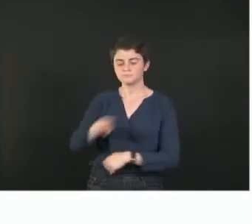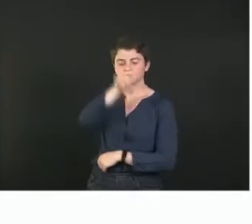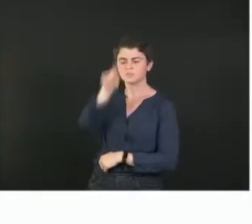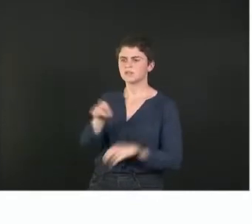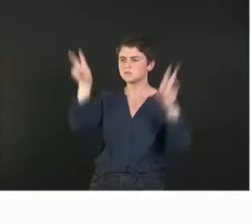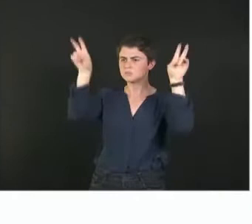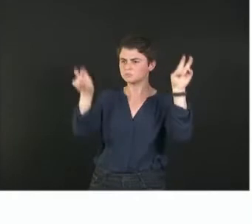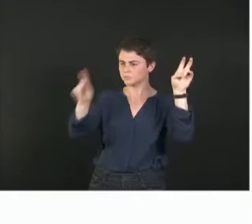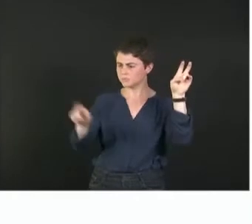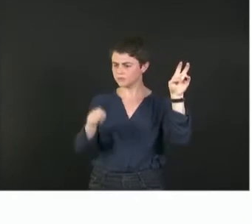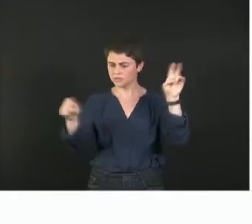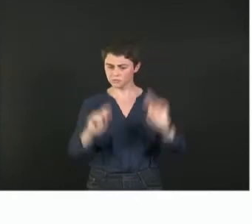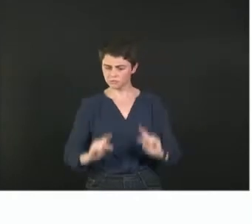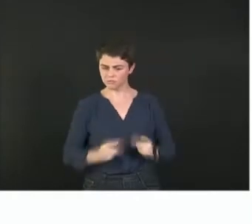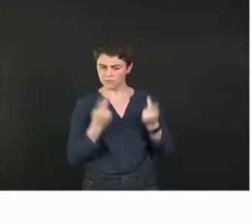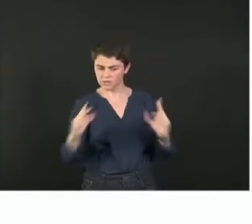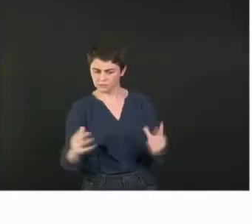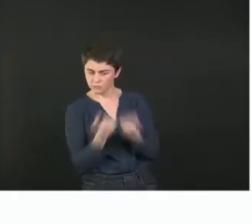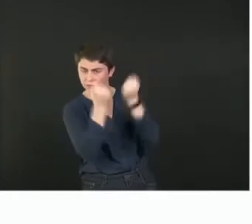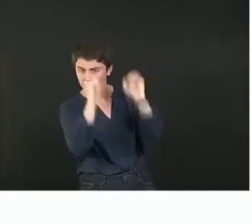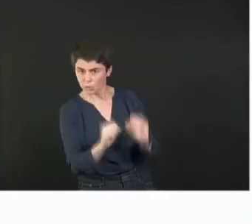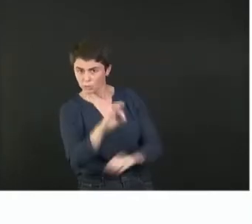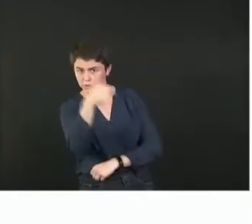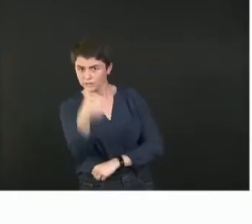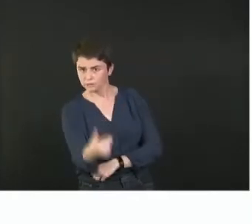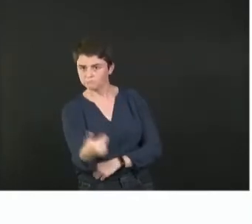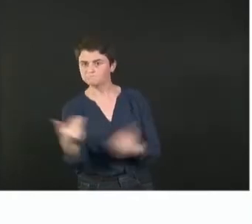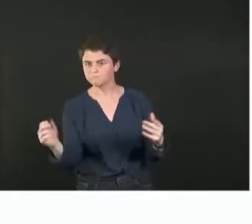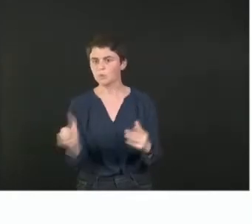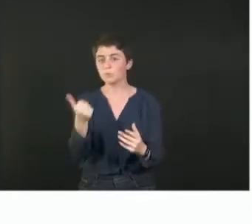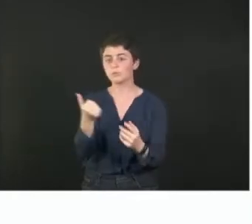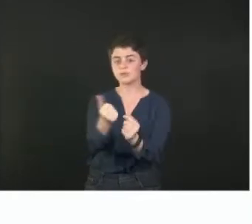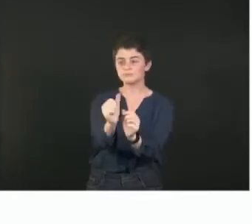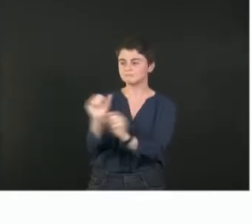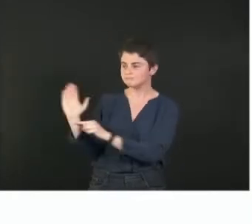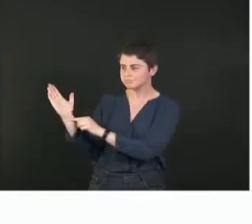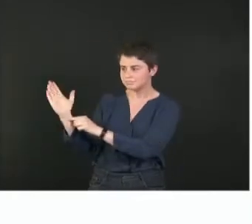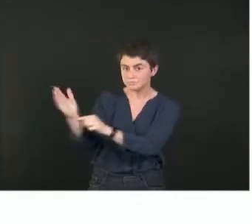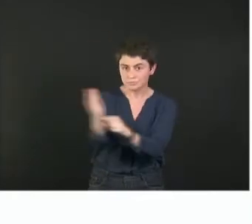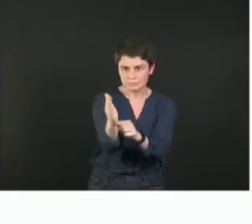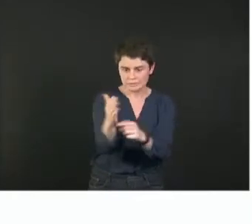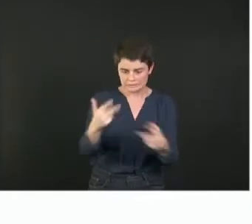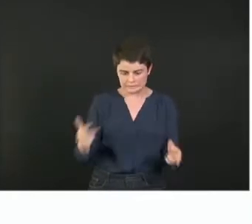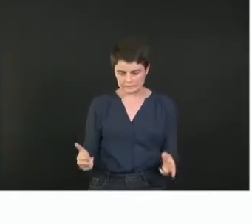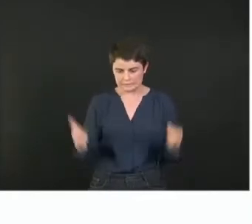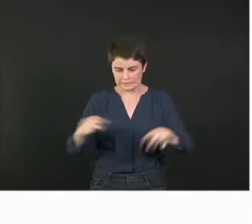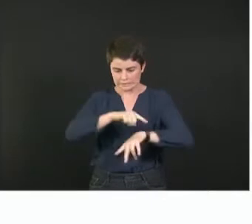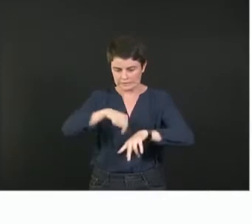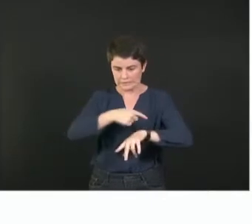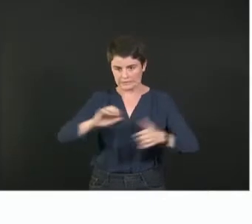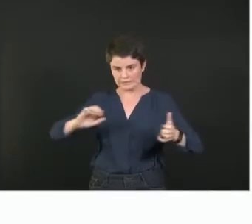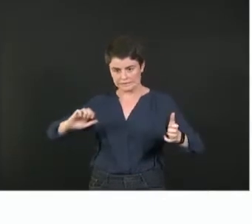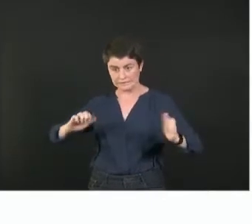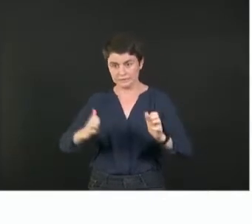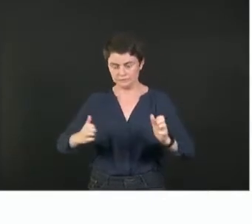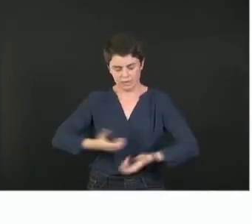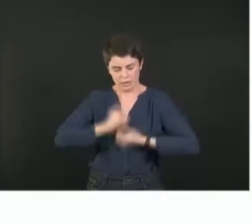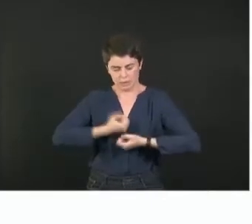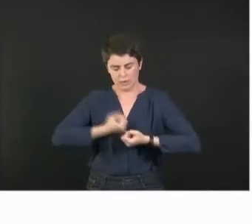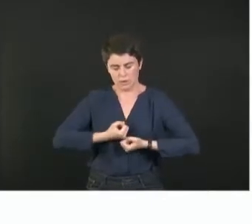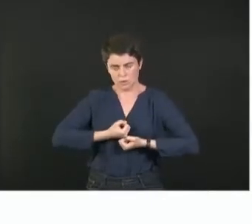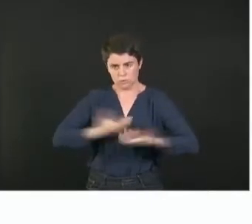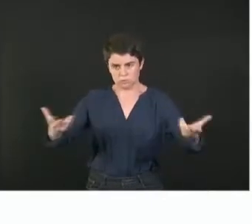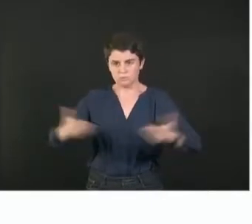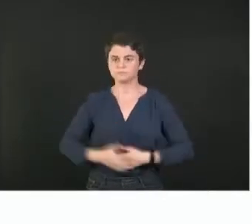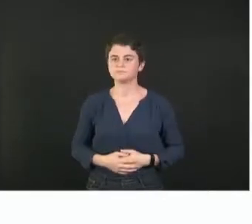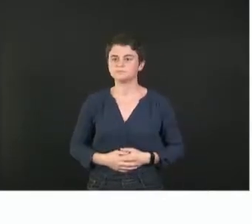ville? J'ai envie pour un premier tour de table très rapide, on a plein de choses à dire, le temps est compté, mais tout de même, vous faire réagir à